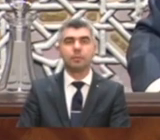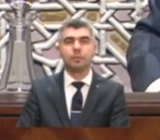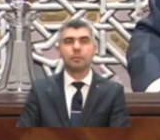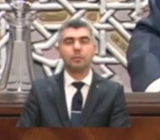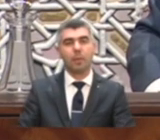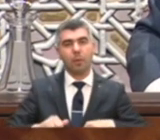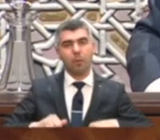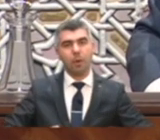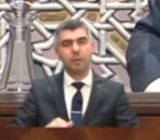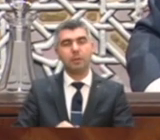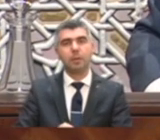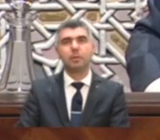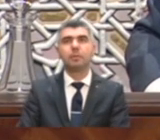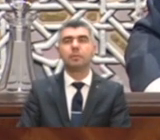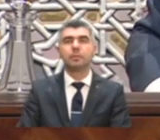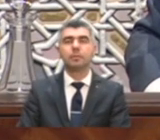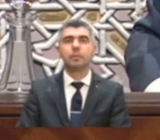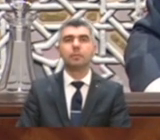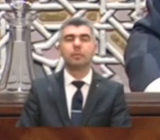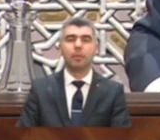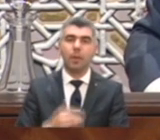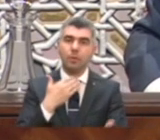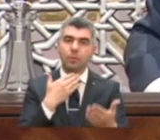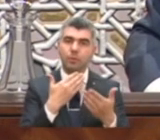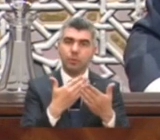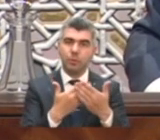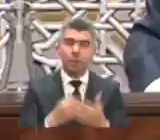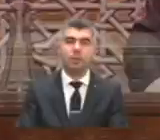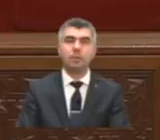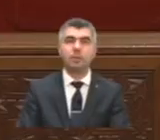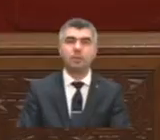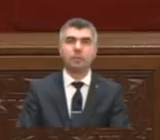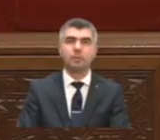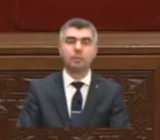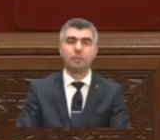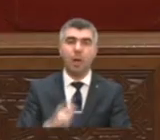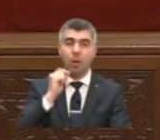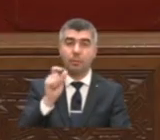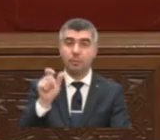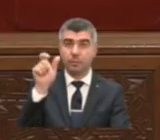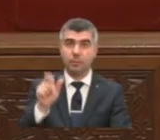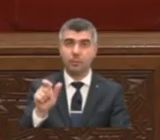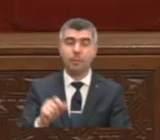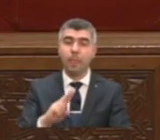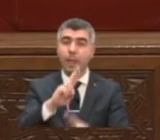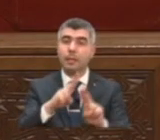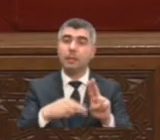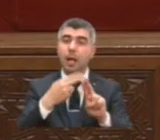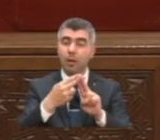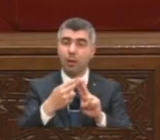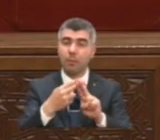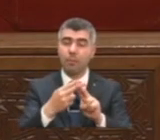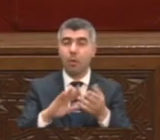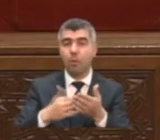سيده الوزيره عندكم الوقت تفضلوا. شكرا سيد النائب. انا هذا هو الجواب اللي تعطاني من طرف